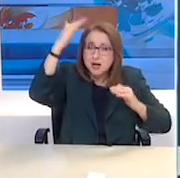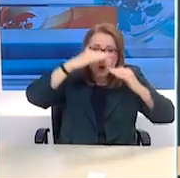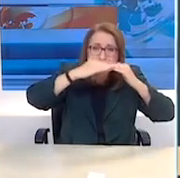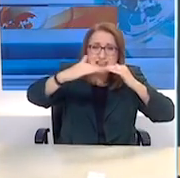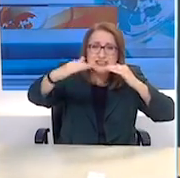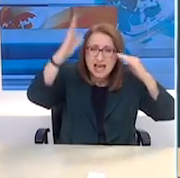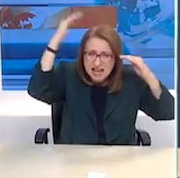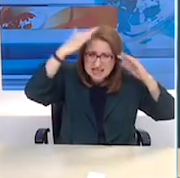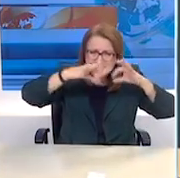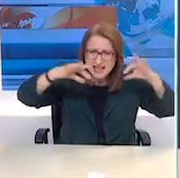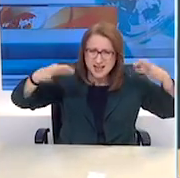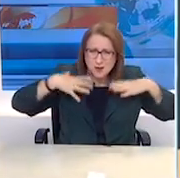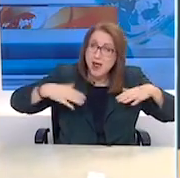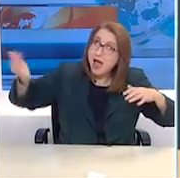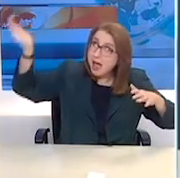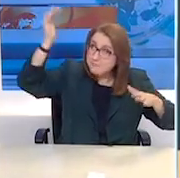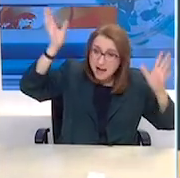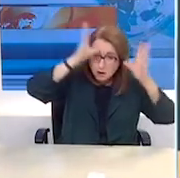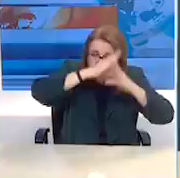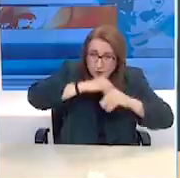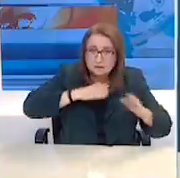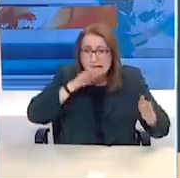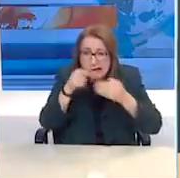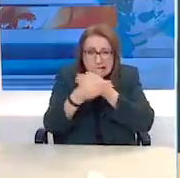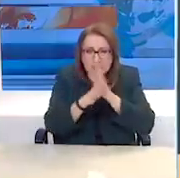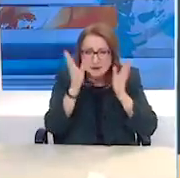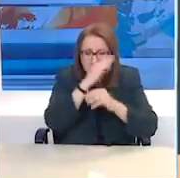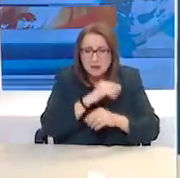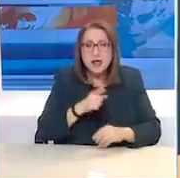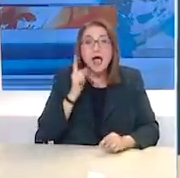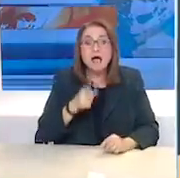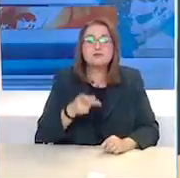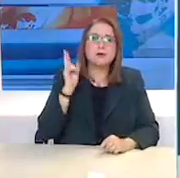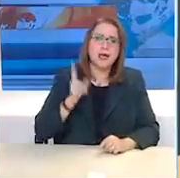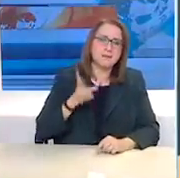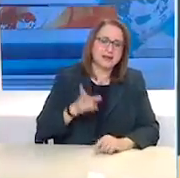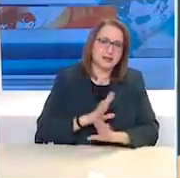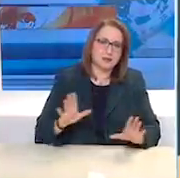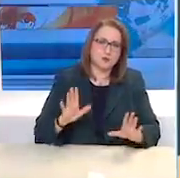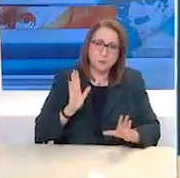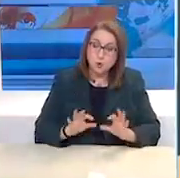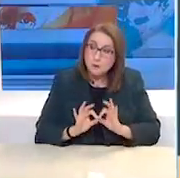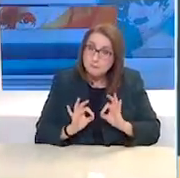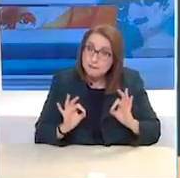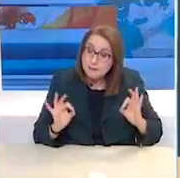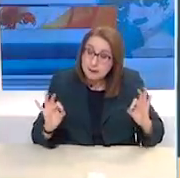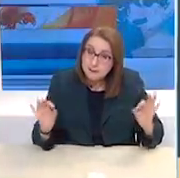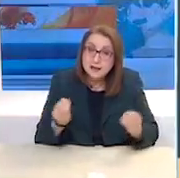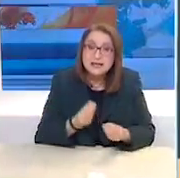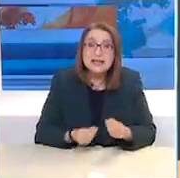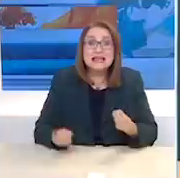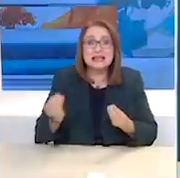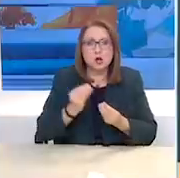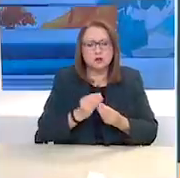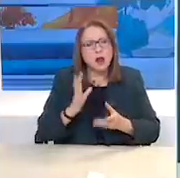διάφορα σπίτια στη γειτονιά, αυτό μπορεί να δημιουργήσει νέες αιστείες και να έχουμε μια συνολική έξαρση. Αν κάποιοι θέλουν